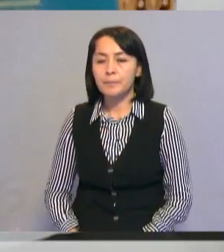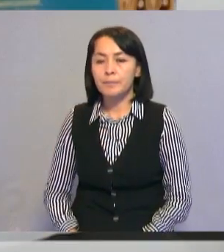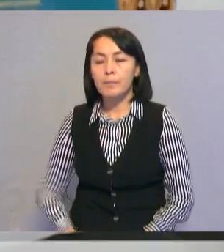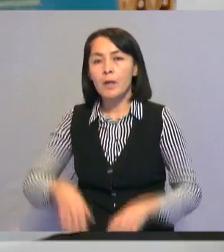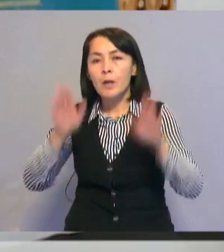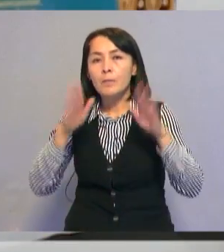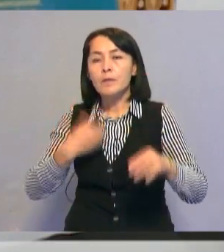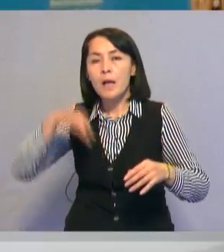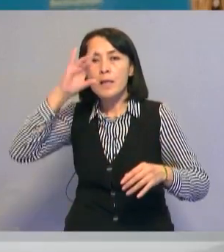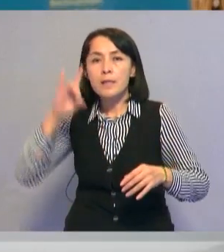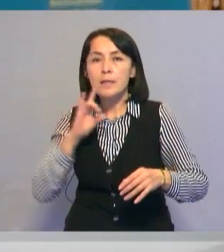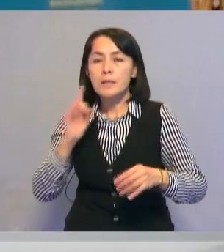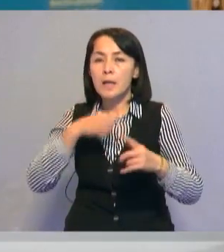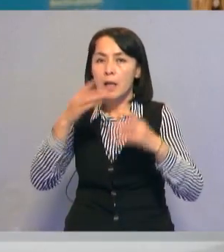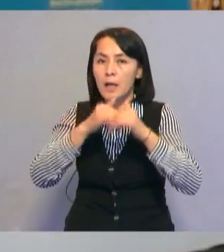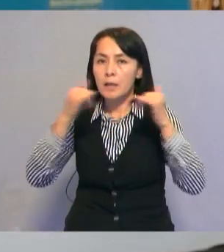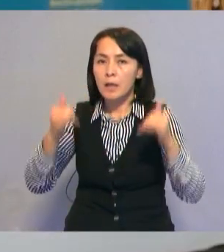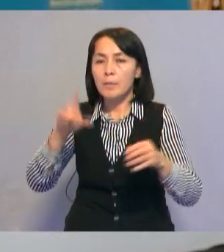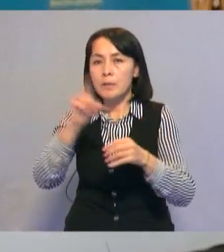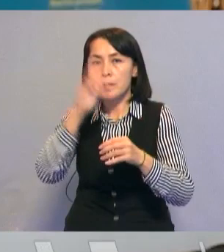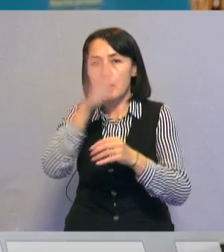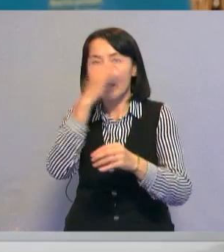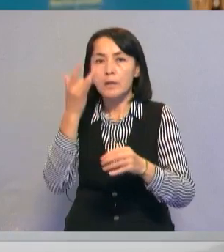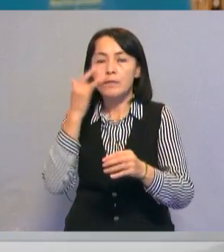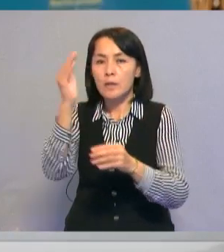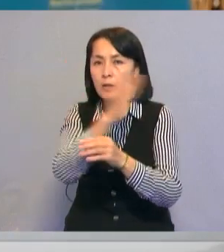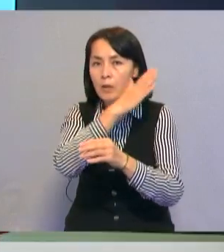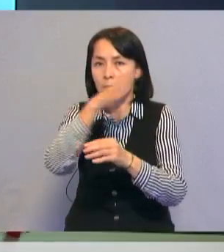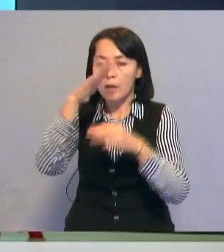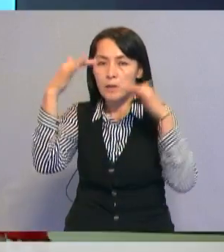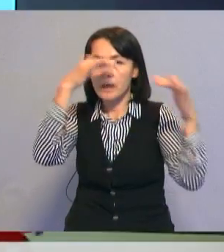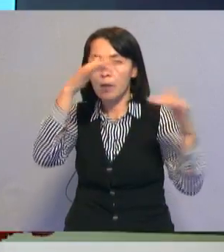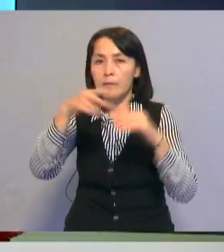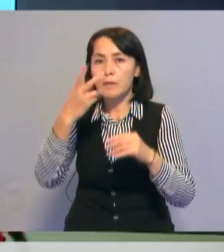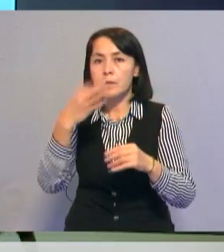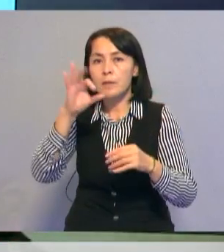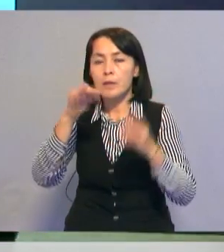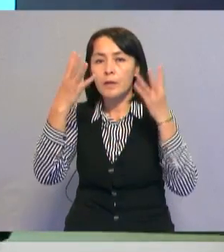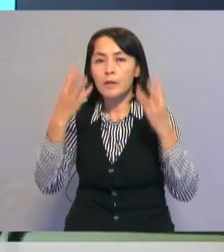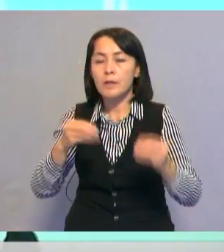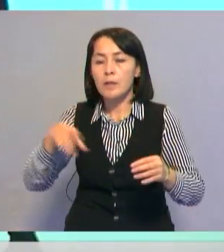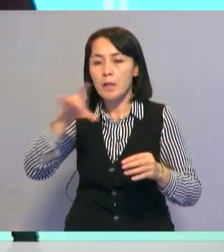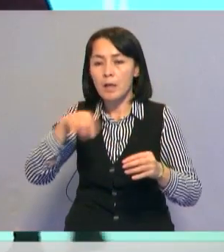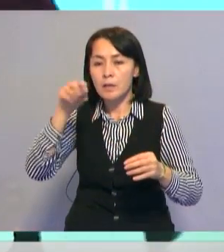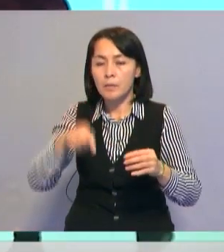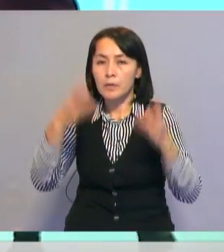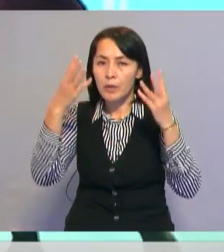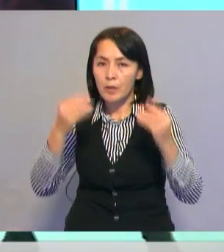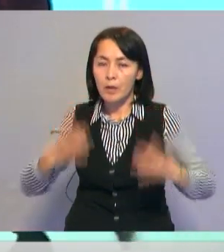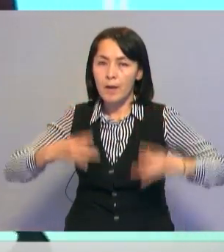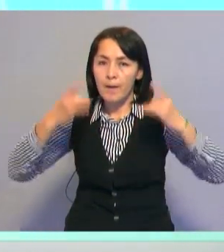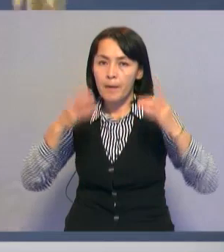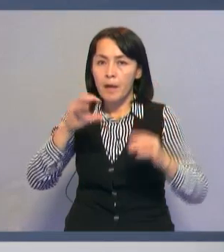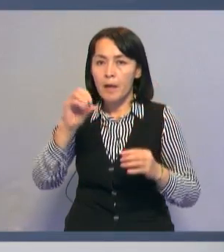Пусть наш Казахстан процветает, а наш голубой флаг всегда гордо реет в небе. 25 октября – День Республики. В преддверии этого